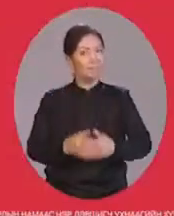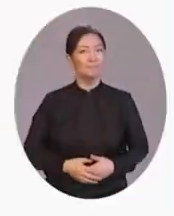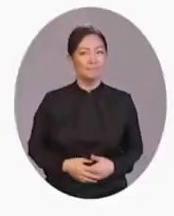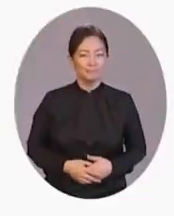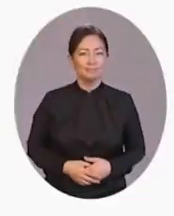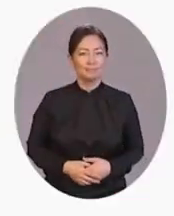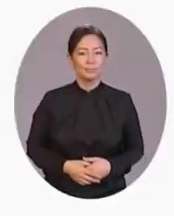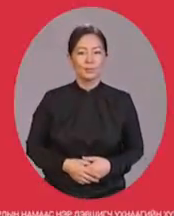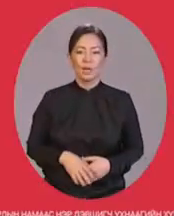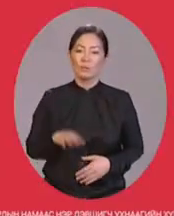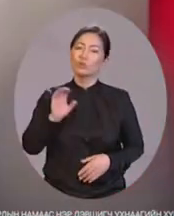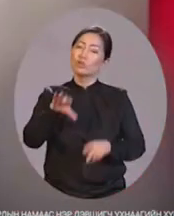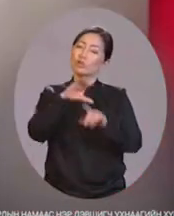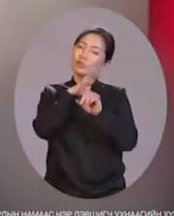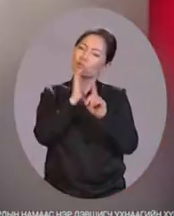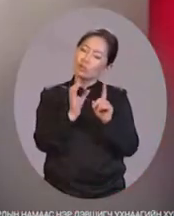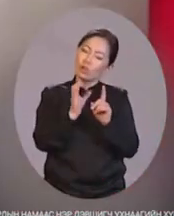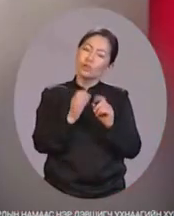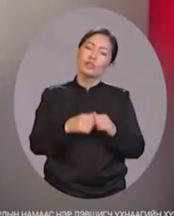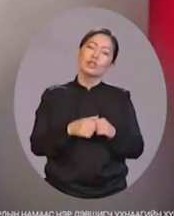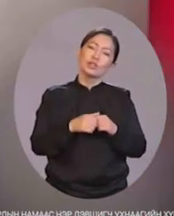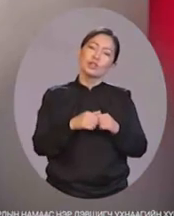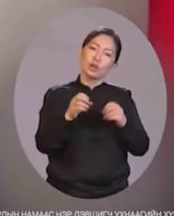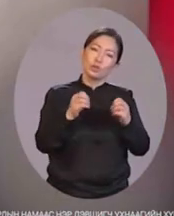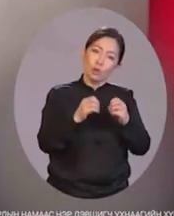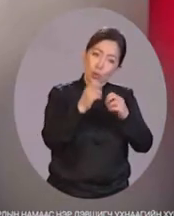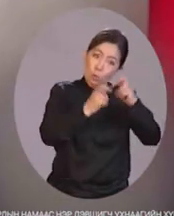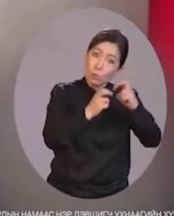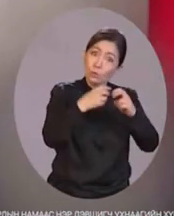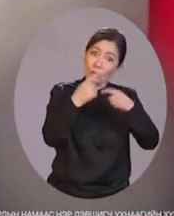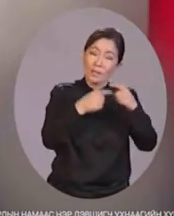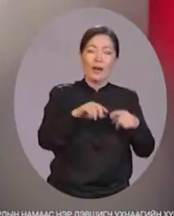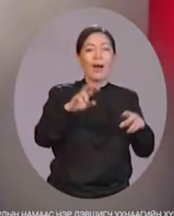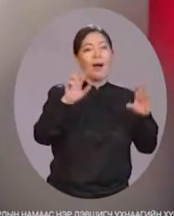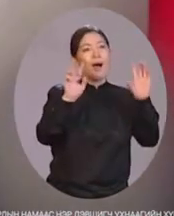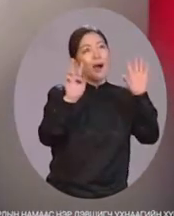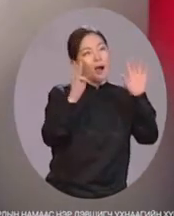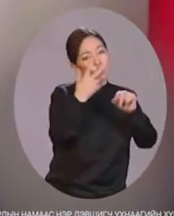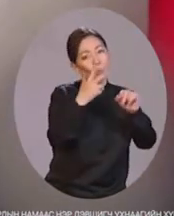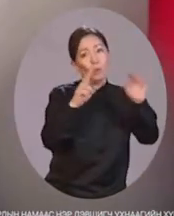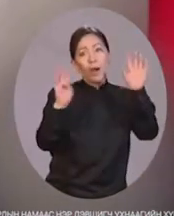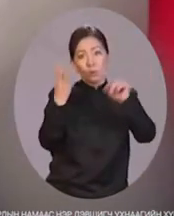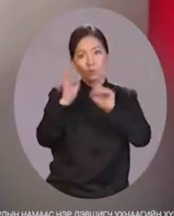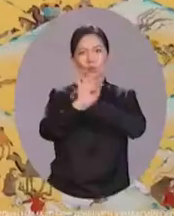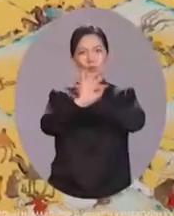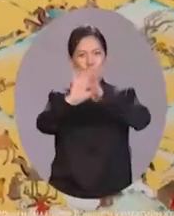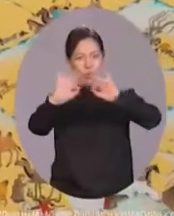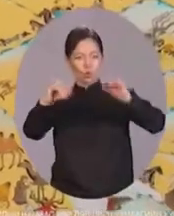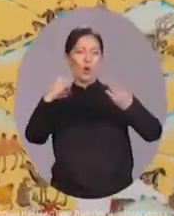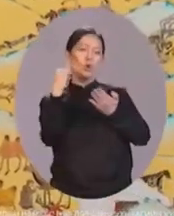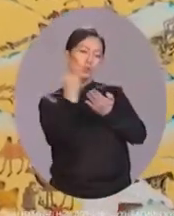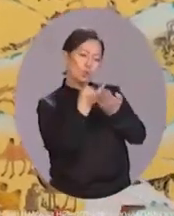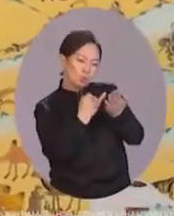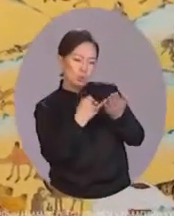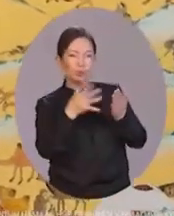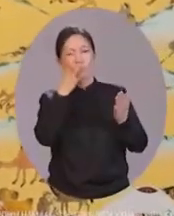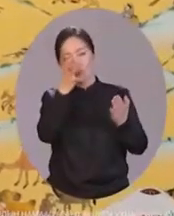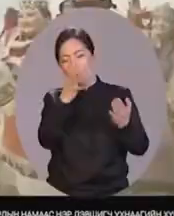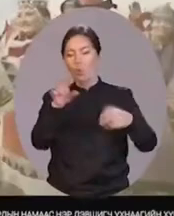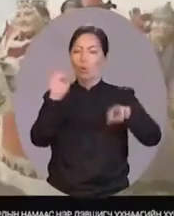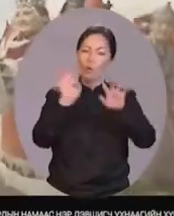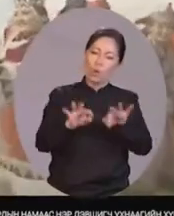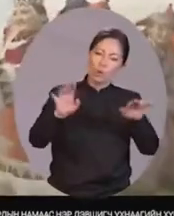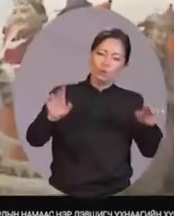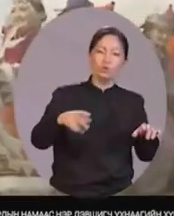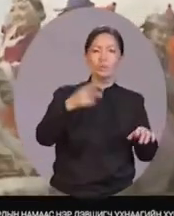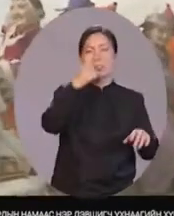байна. Бидний соёлын бүтээлч үйлдвэрлэх гэж яриад байгаа юм бол 13-4 өөр чиглэл ярьж байгаа. Тэгээд дүрслэх, урлаг,